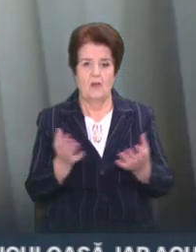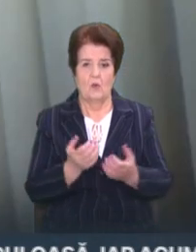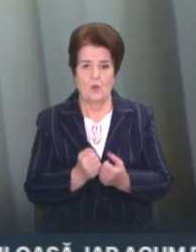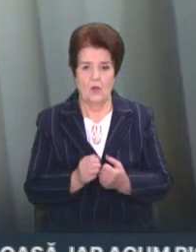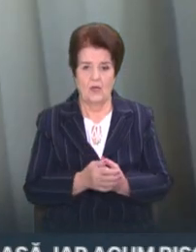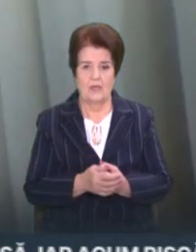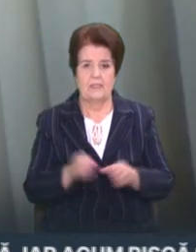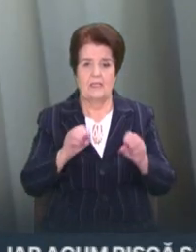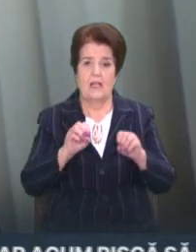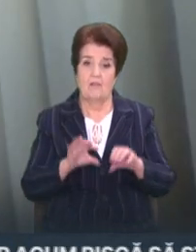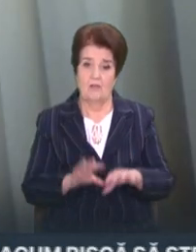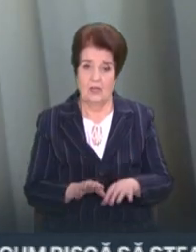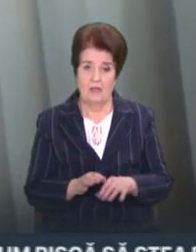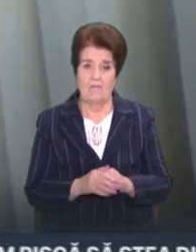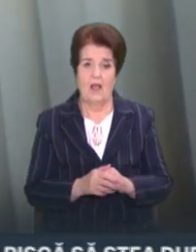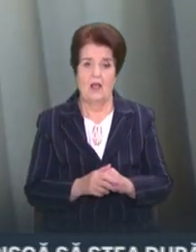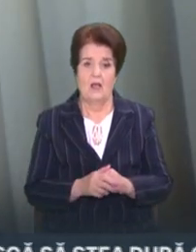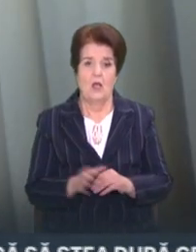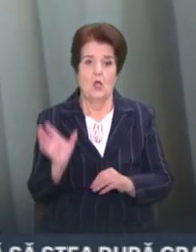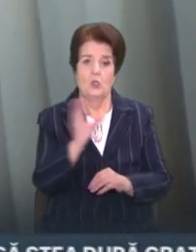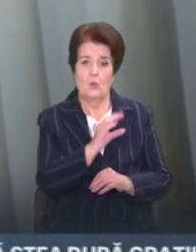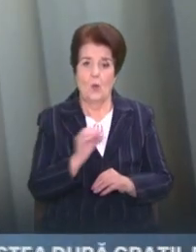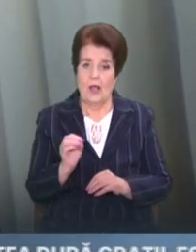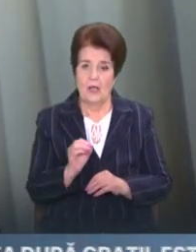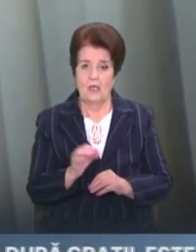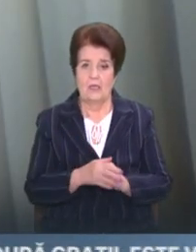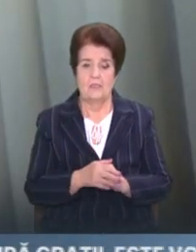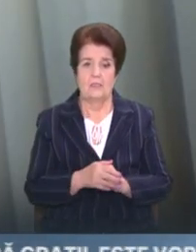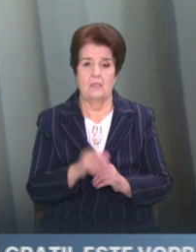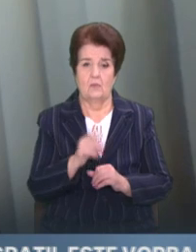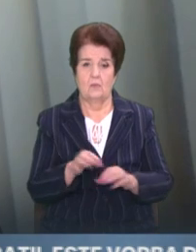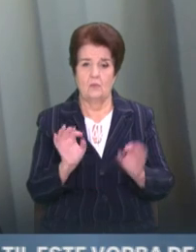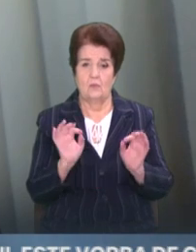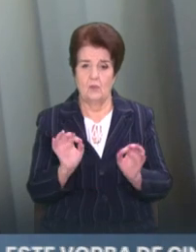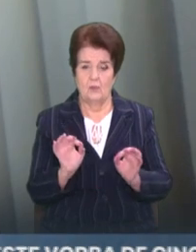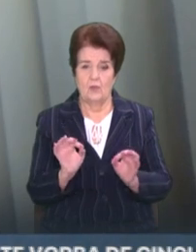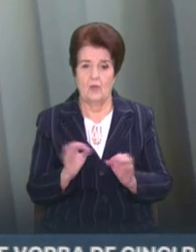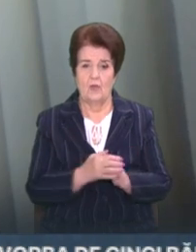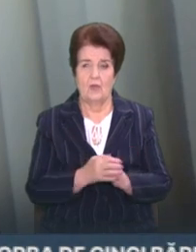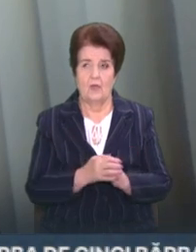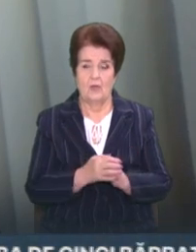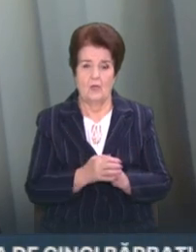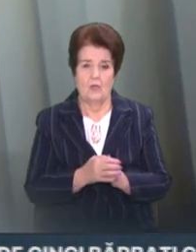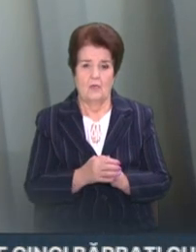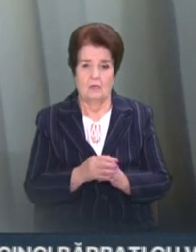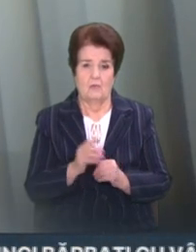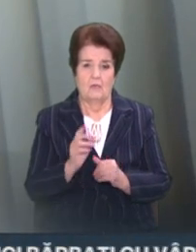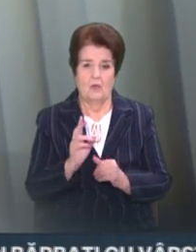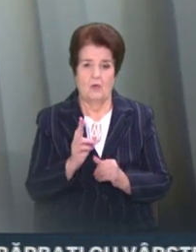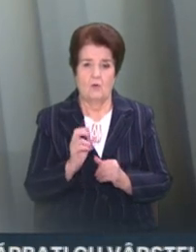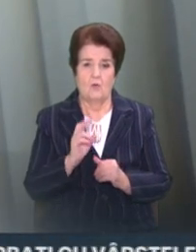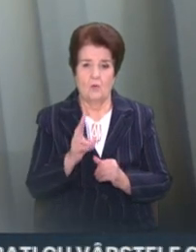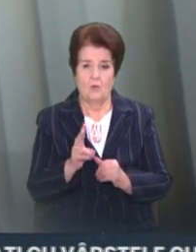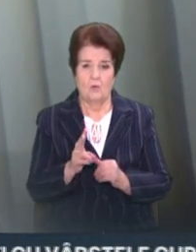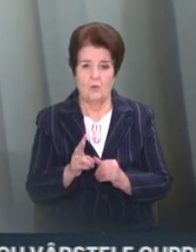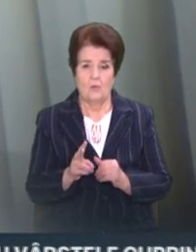și rezultat a evoluției situației din sectorul energetic și nu doar. Din sectorul economic,